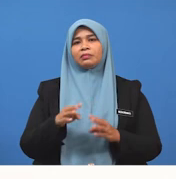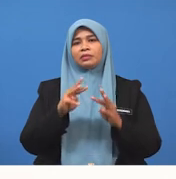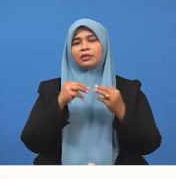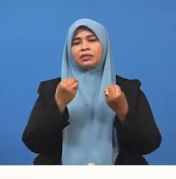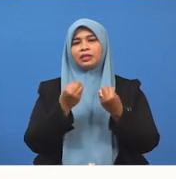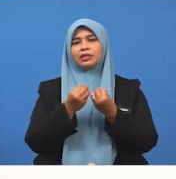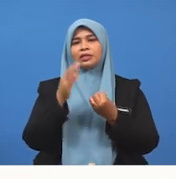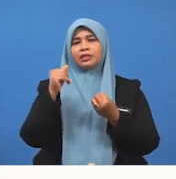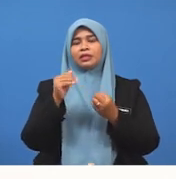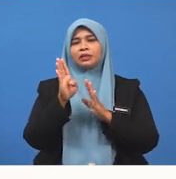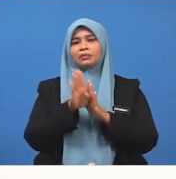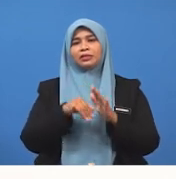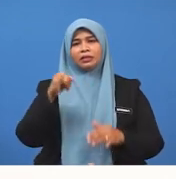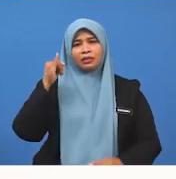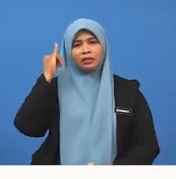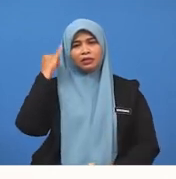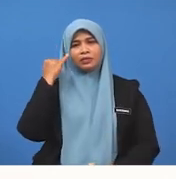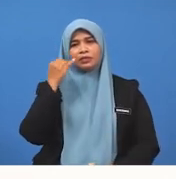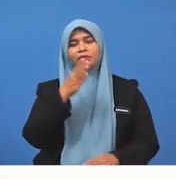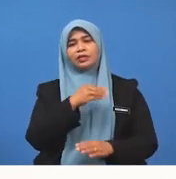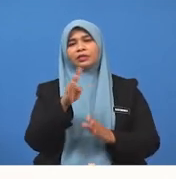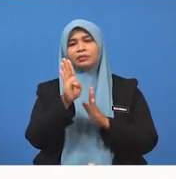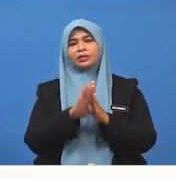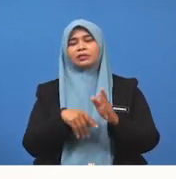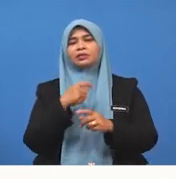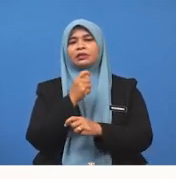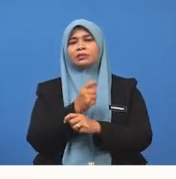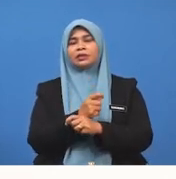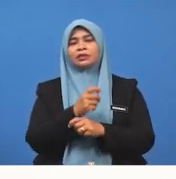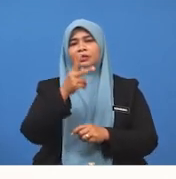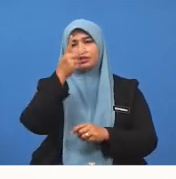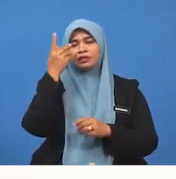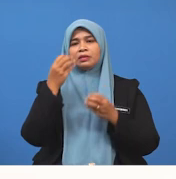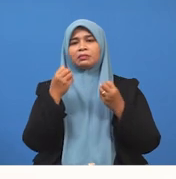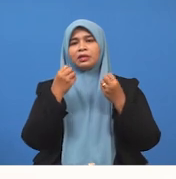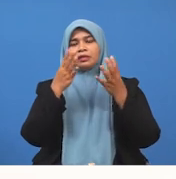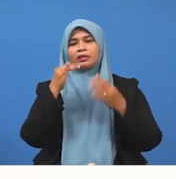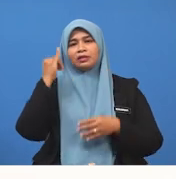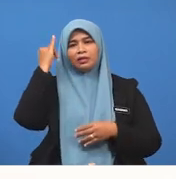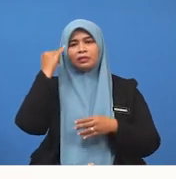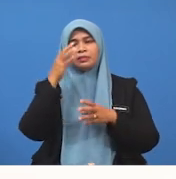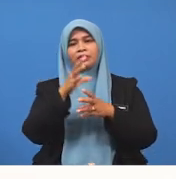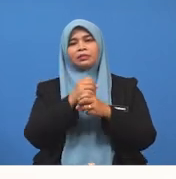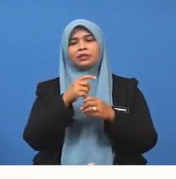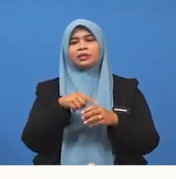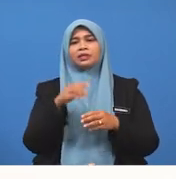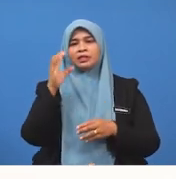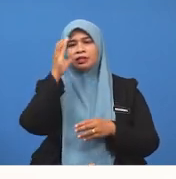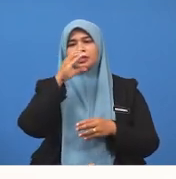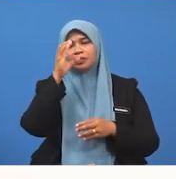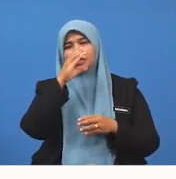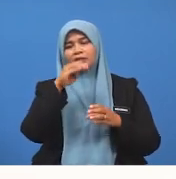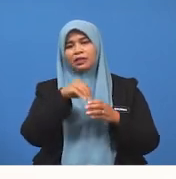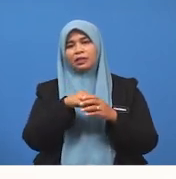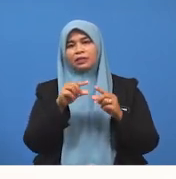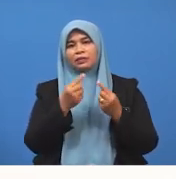dan bertamadun krane banyak Khazanah ilmu yang dapat dicungkil dari Alquran untuk